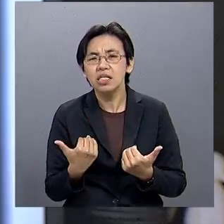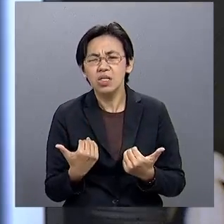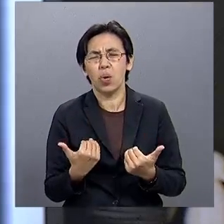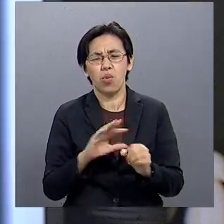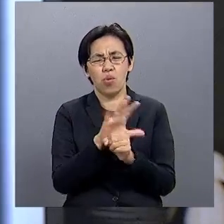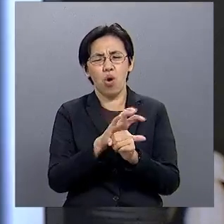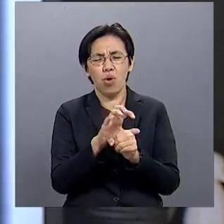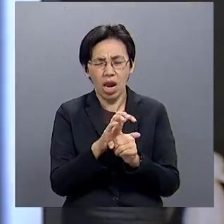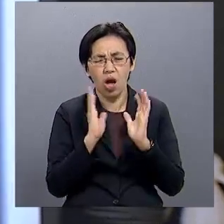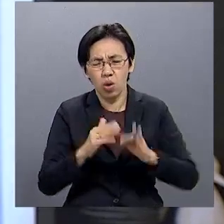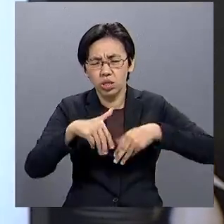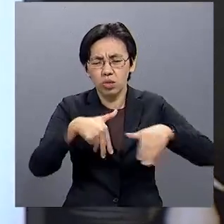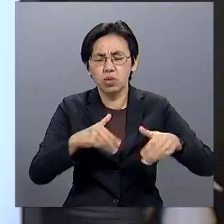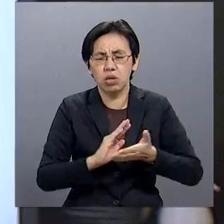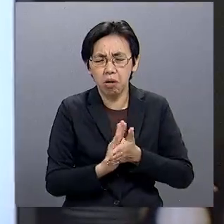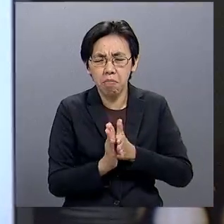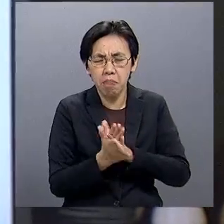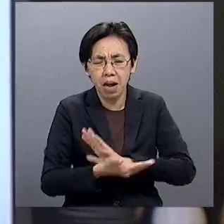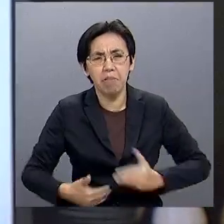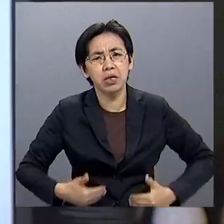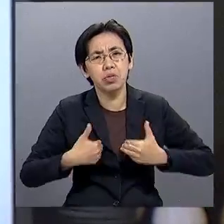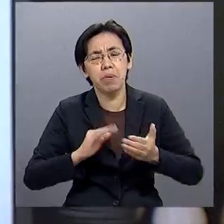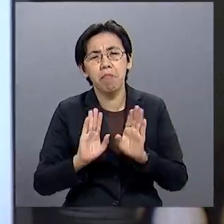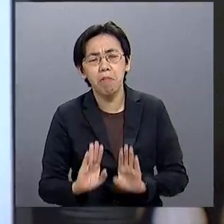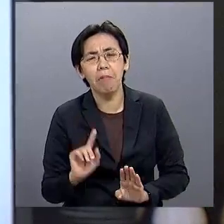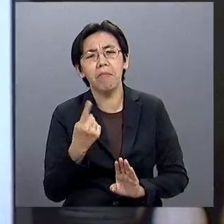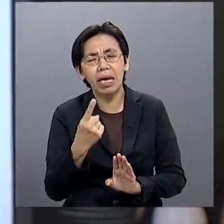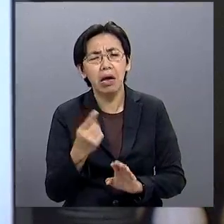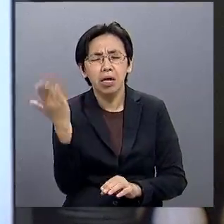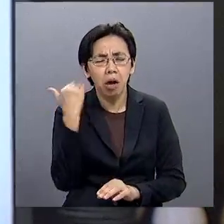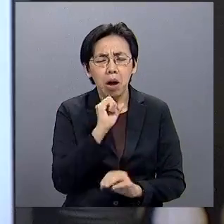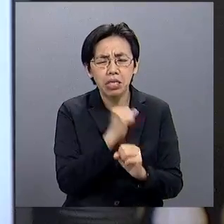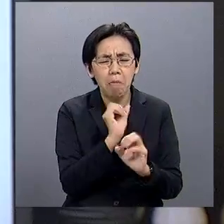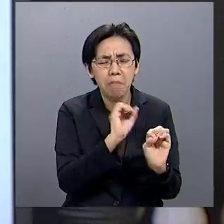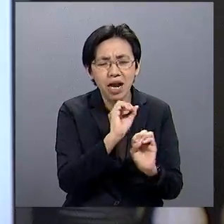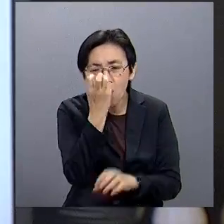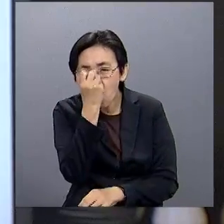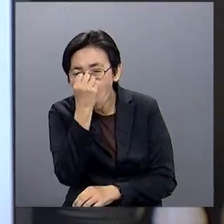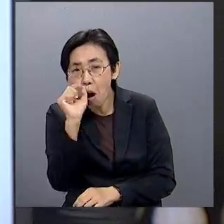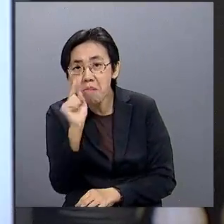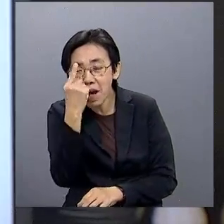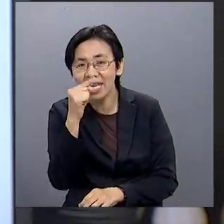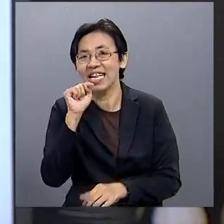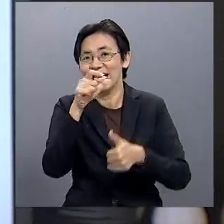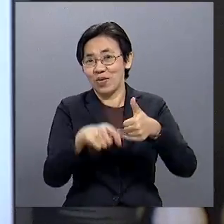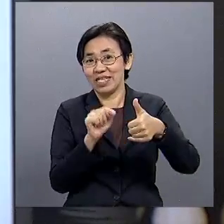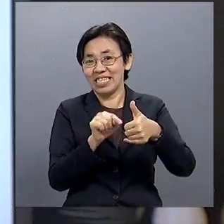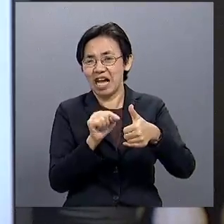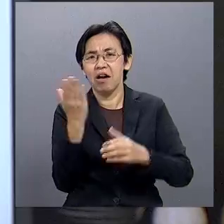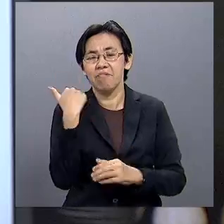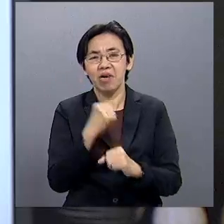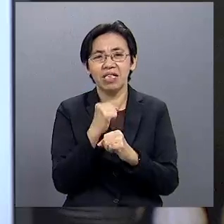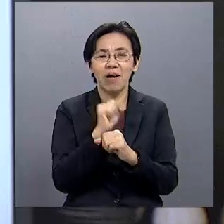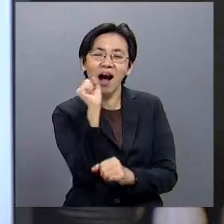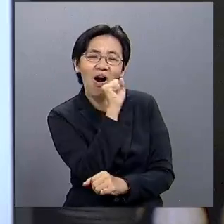หลายๆคนก็ต้องลองทำอะไรในบางอย่างที่ไม่เคยทำมาก่อนนะครับเหมือนอาชีพท่านนี้ครับคือจากเดิมนั้นเนี่ยเป็นนักร้องรับจ้างครับทั้ง2ท่